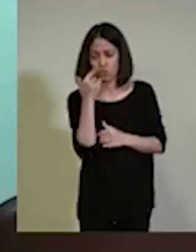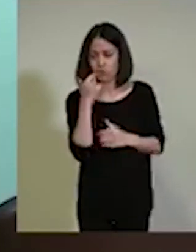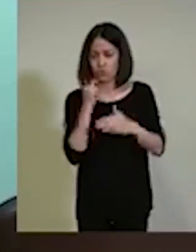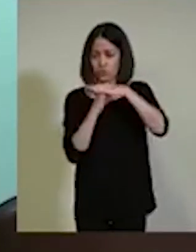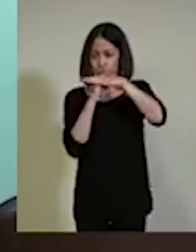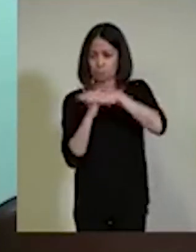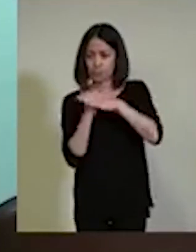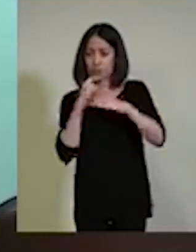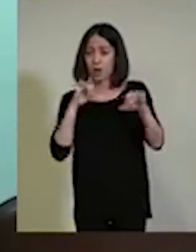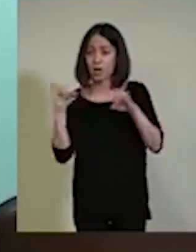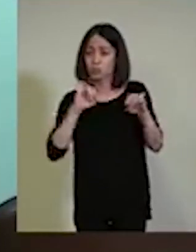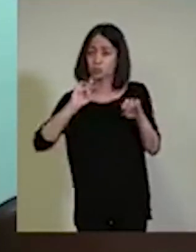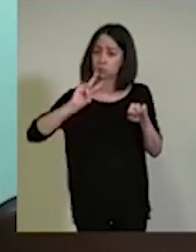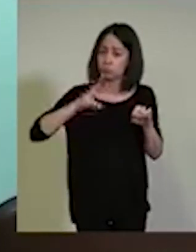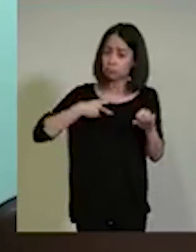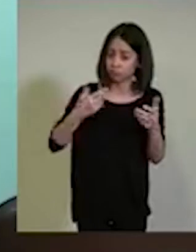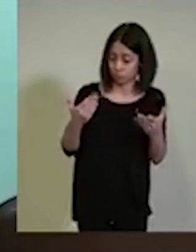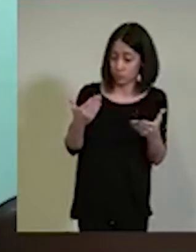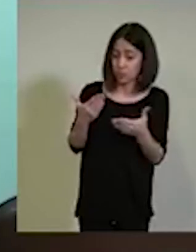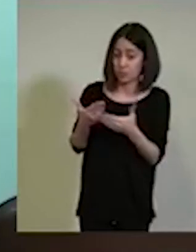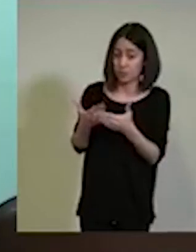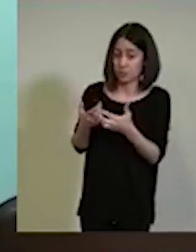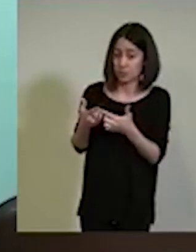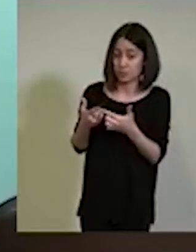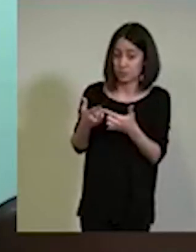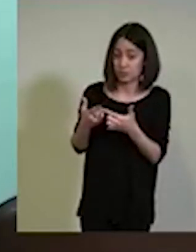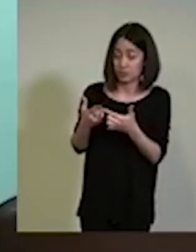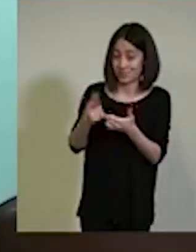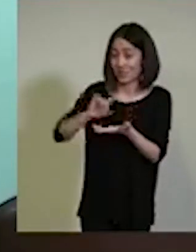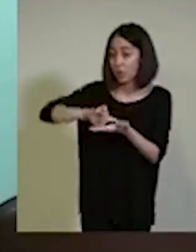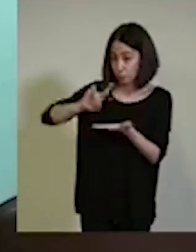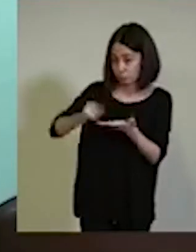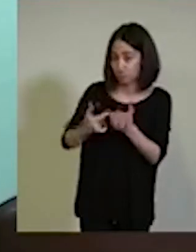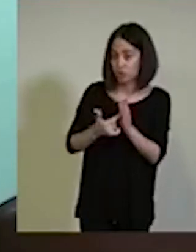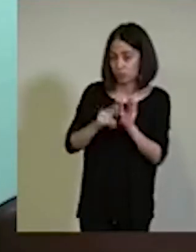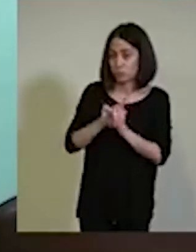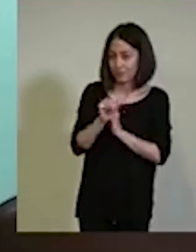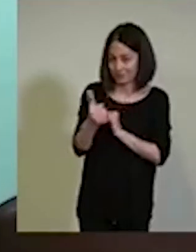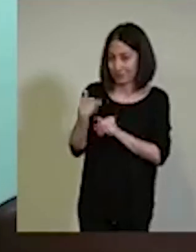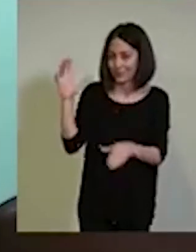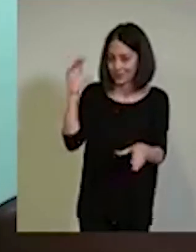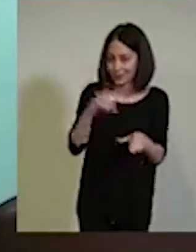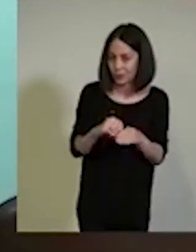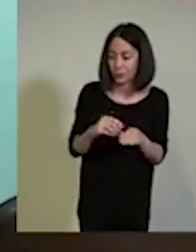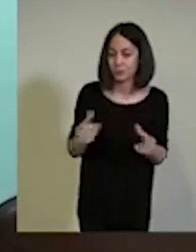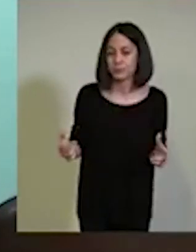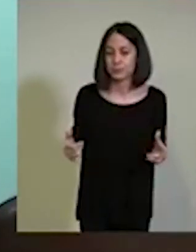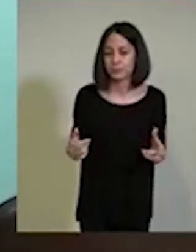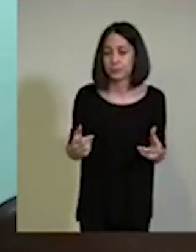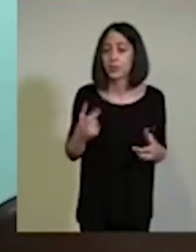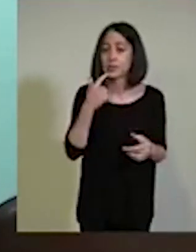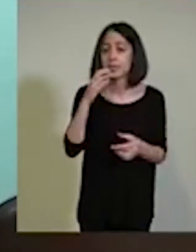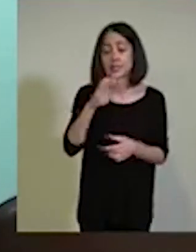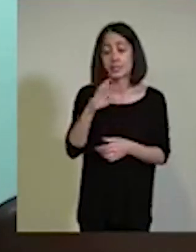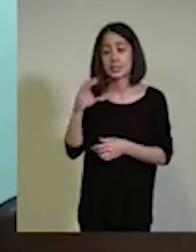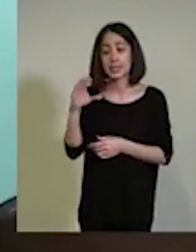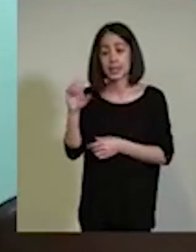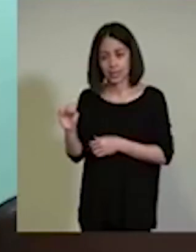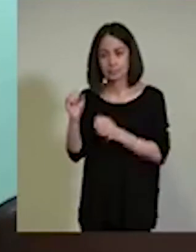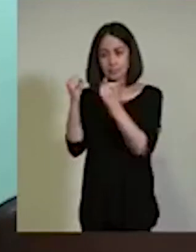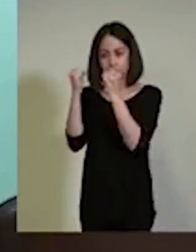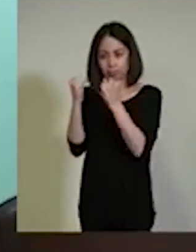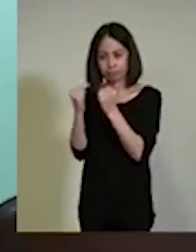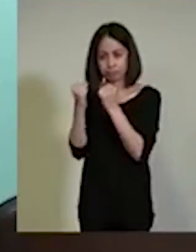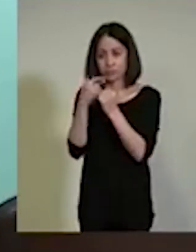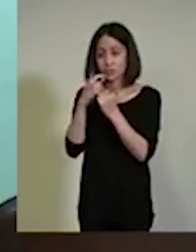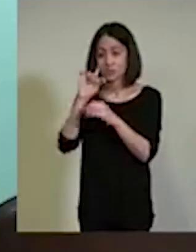et qui sera largement doté à l'intérieur du budget 2021. D'abord en confortant notre CCS, en portant sa